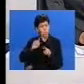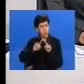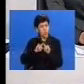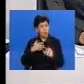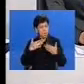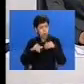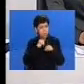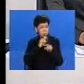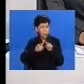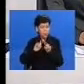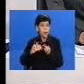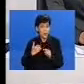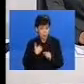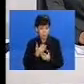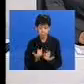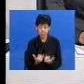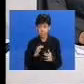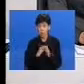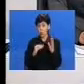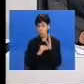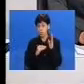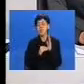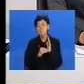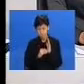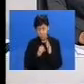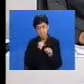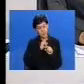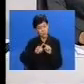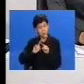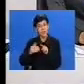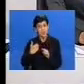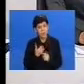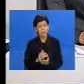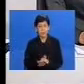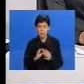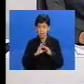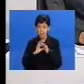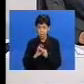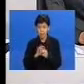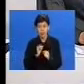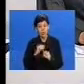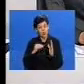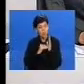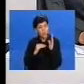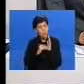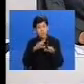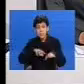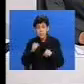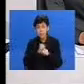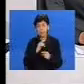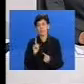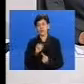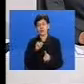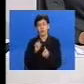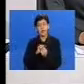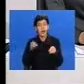กรรมมีกิจกรรมที่แตกต่างให้เลือกนะคะอย่างที่กรุงเทพมหานครก็มีหลายงานด้วยกันนะคะหนึ่งในนั้นค่ะก็คืองานสีสันกรุงเทพจัดขึ้นที่สวนสันติ